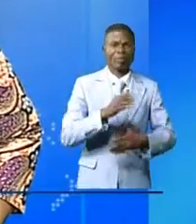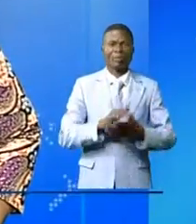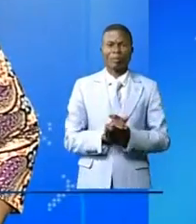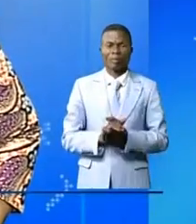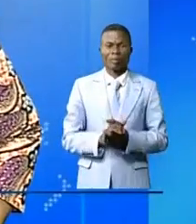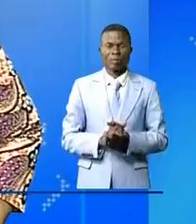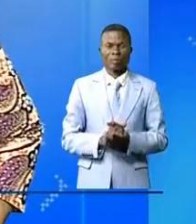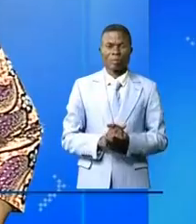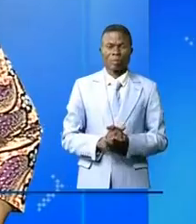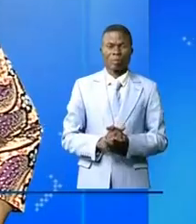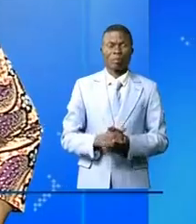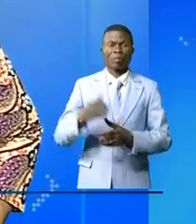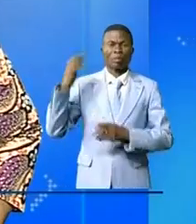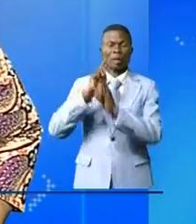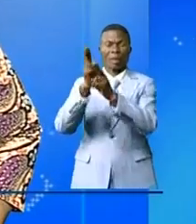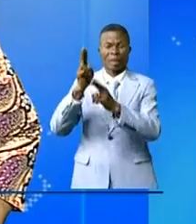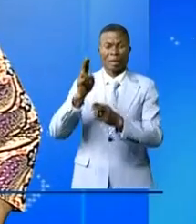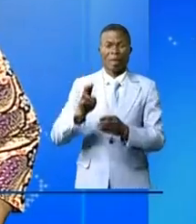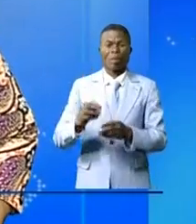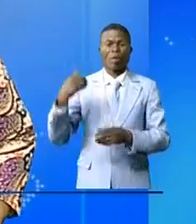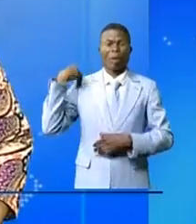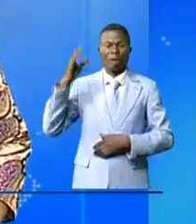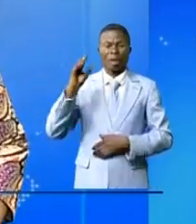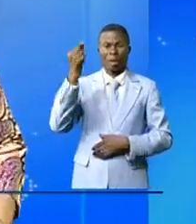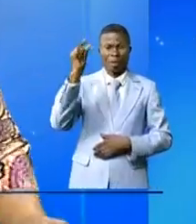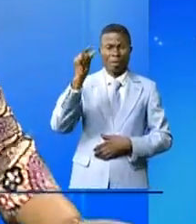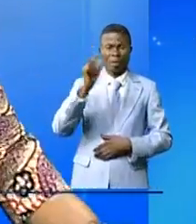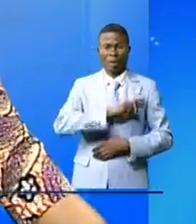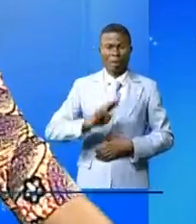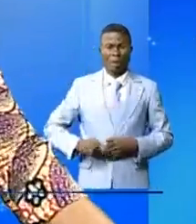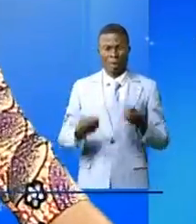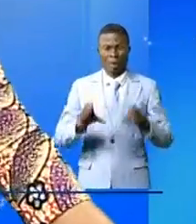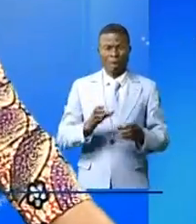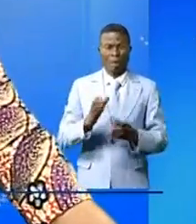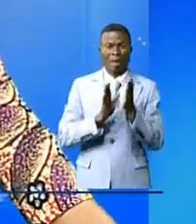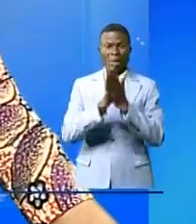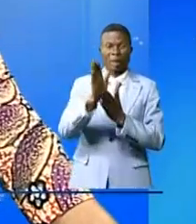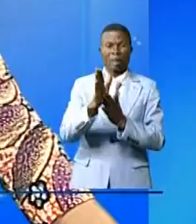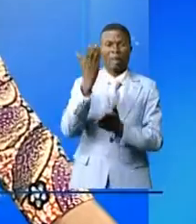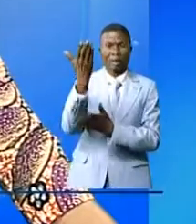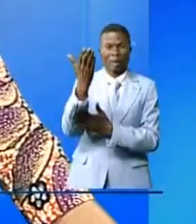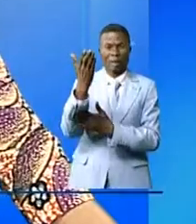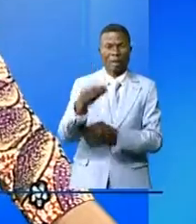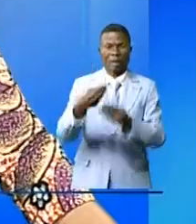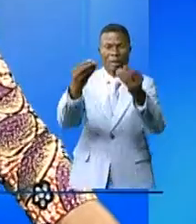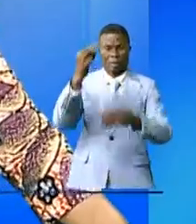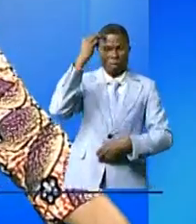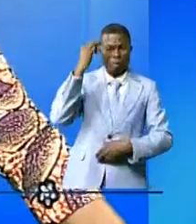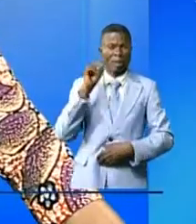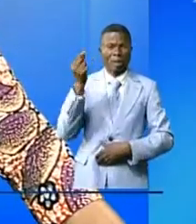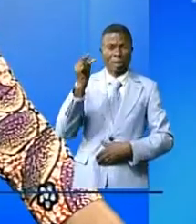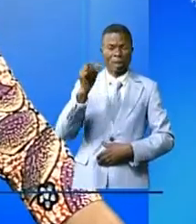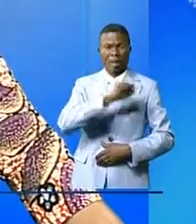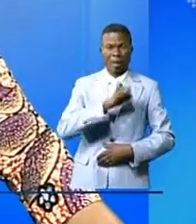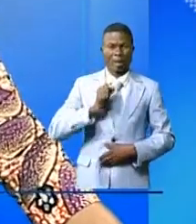La tenue des États généraux des mines en République démocratique du Congo, l'une des 15 recommandations faites à la ministre des Mines par la